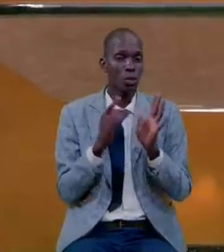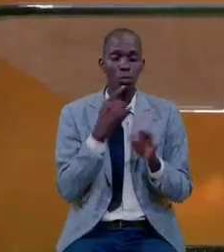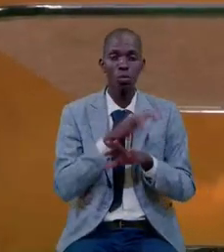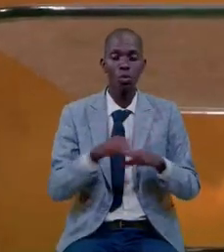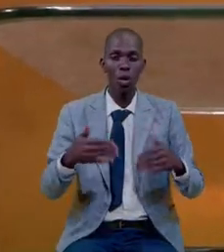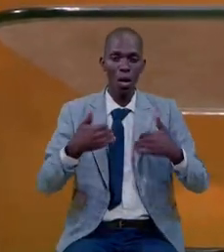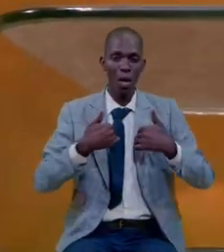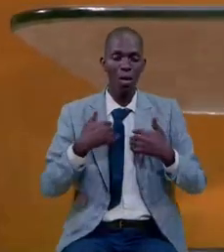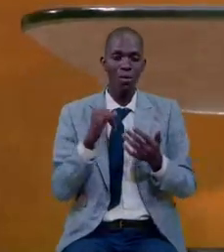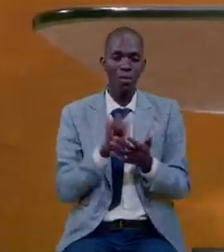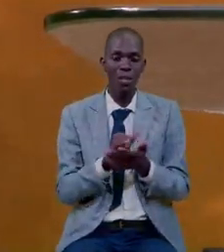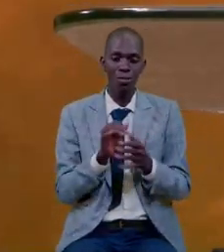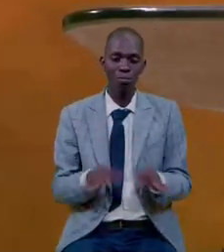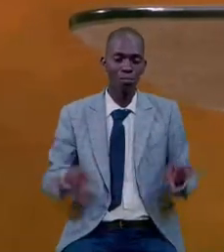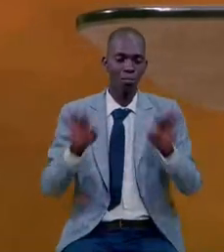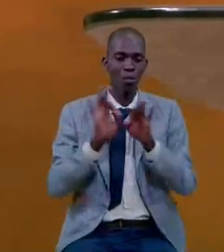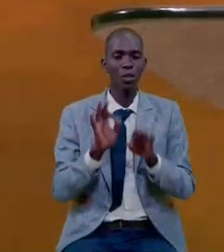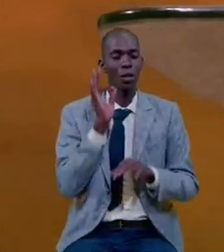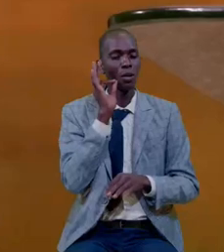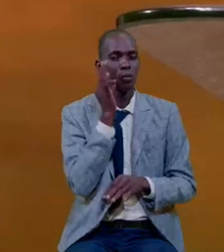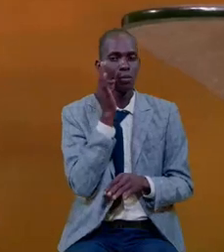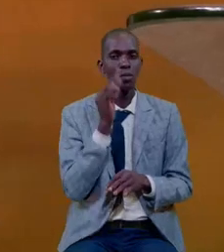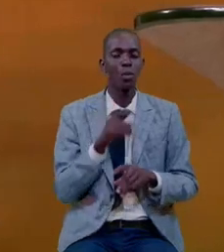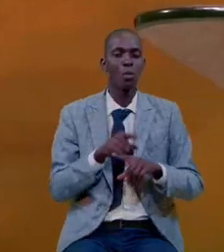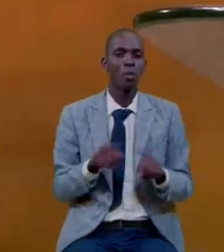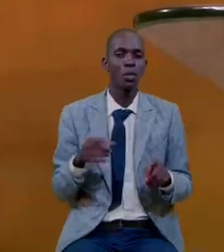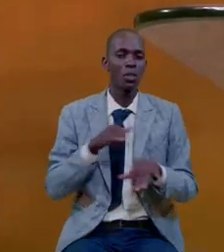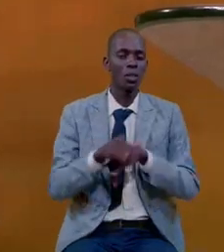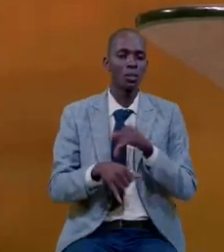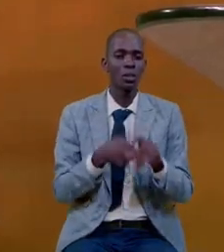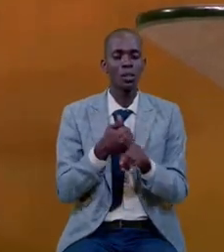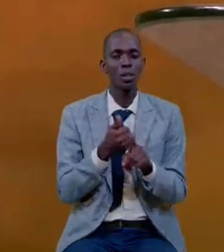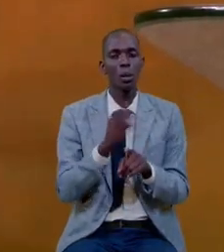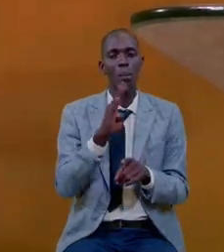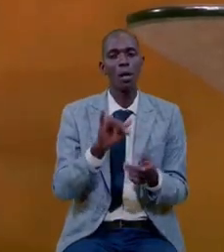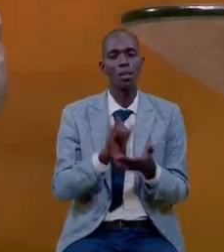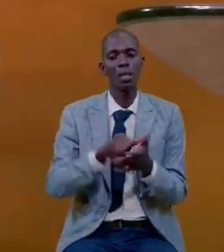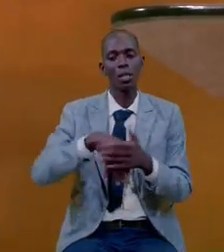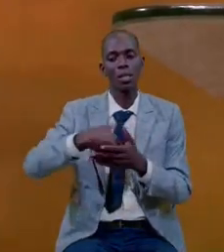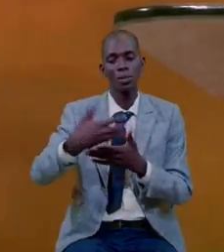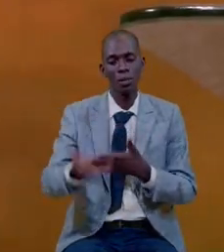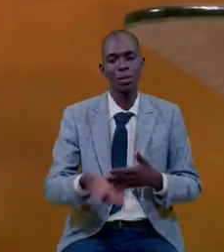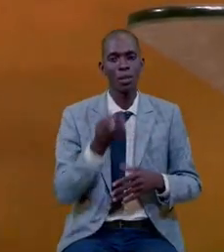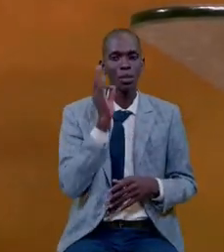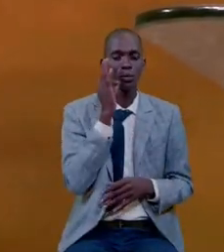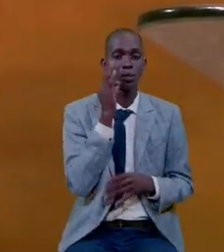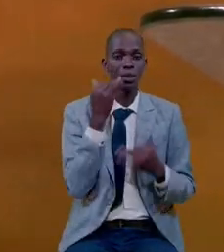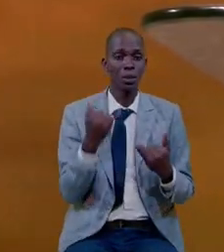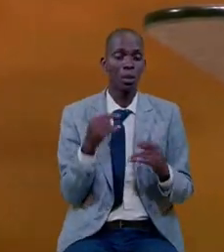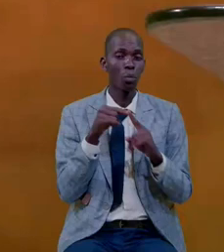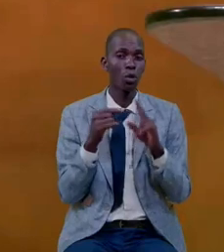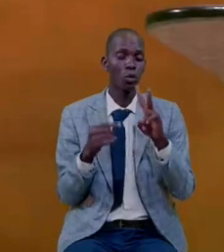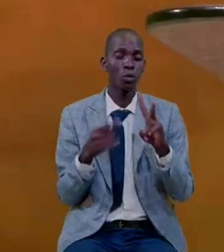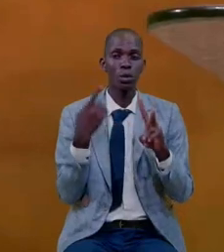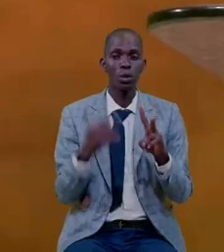royaume de Dieu. Ils se trompent par les fruits extérieurs. Le caractère trompeur des